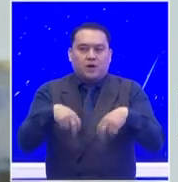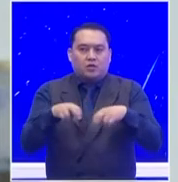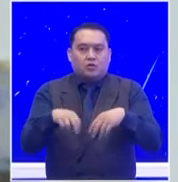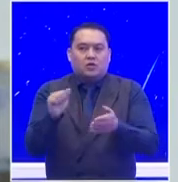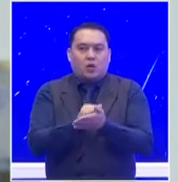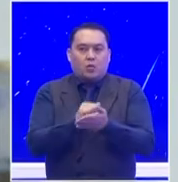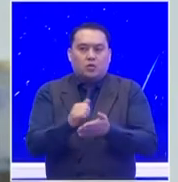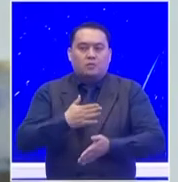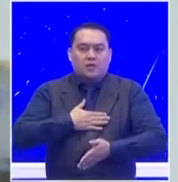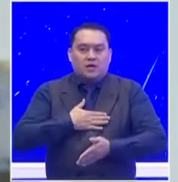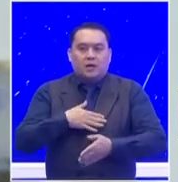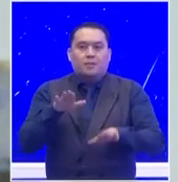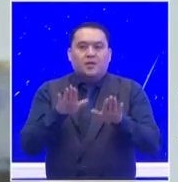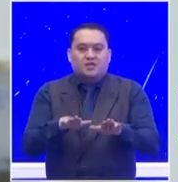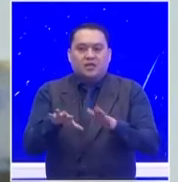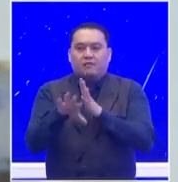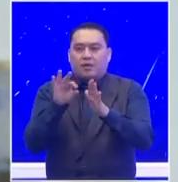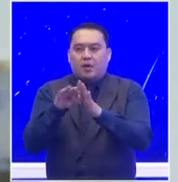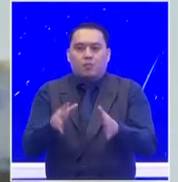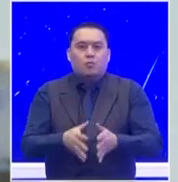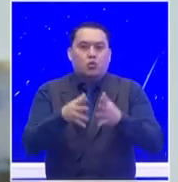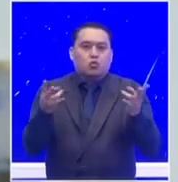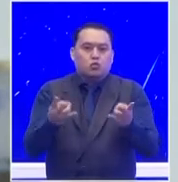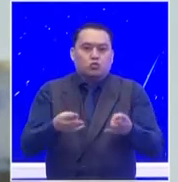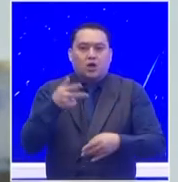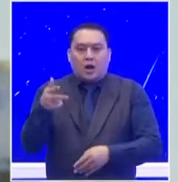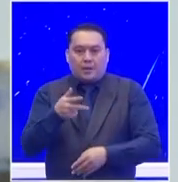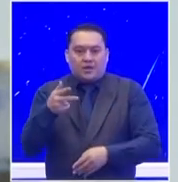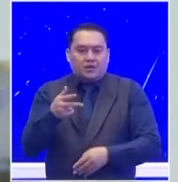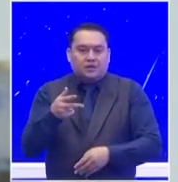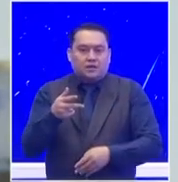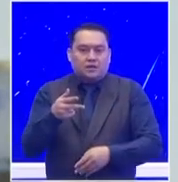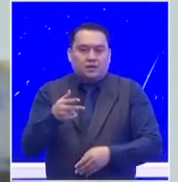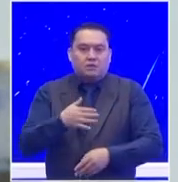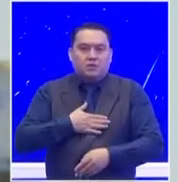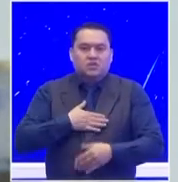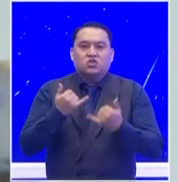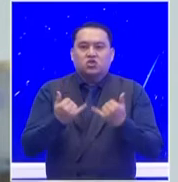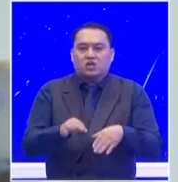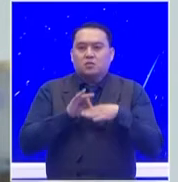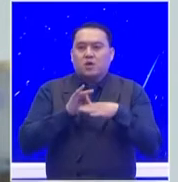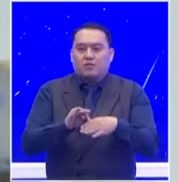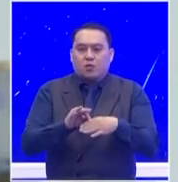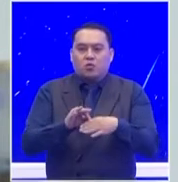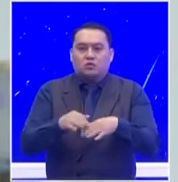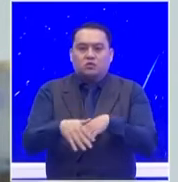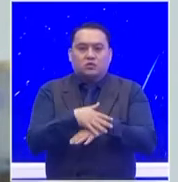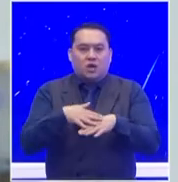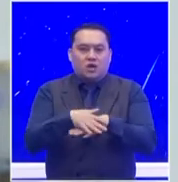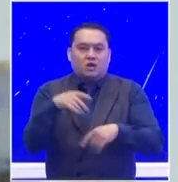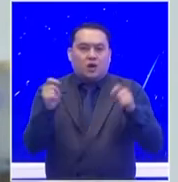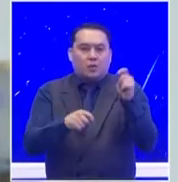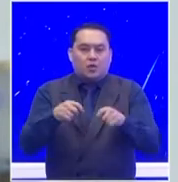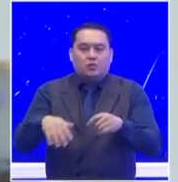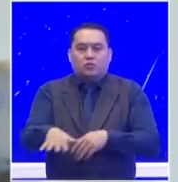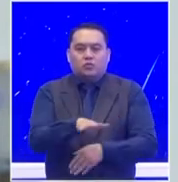Вот. Мы уже места определили, где более наиболее нам нужны камеры. Вот. Также мы сейчас проводим сход населения по дворам,